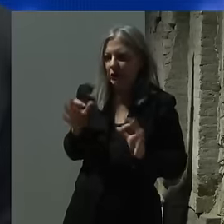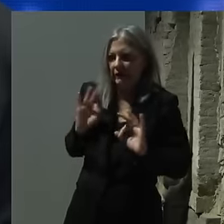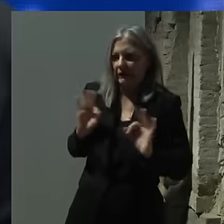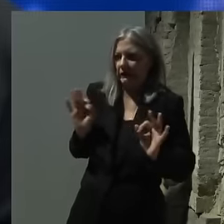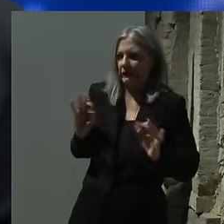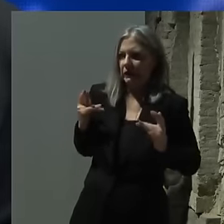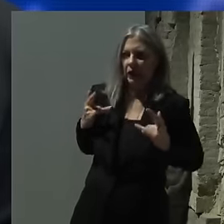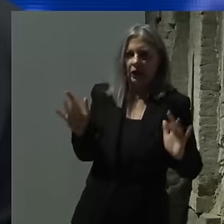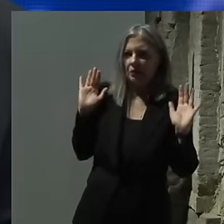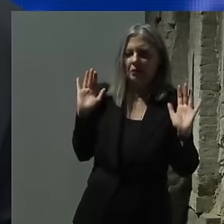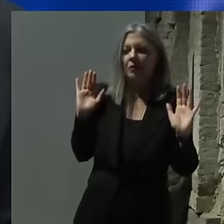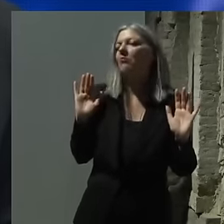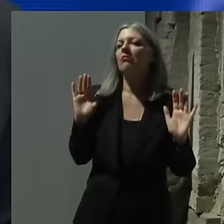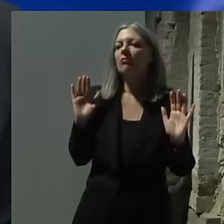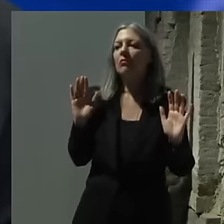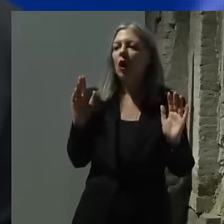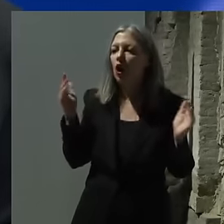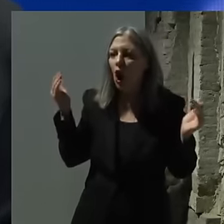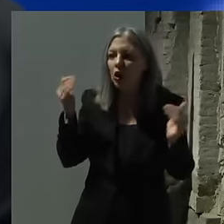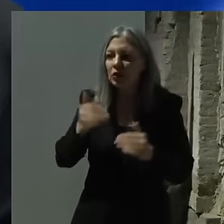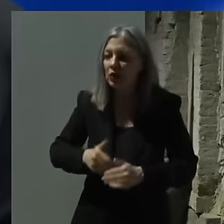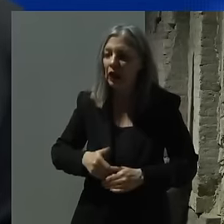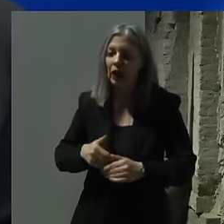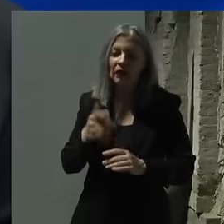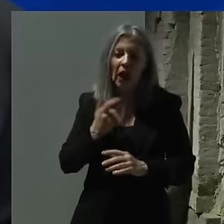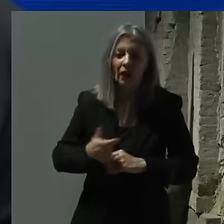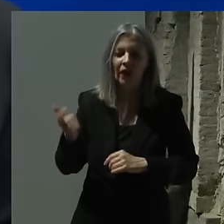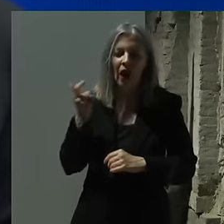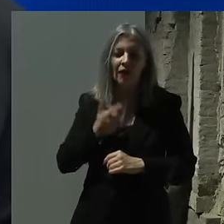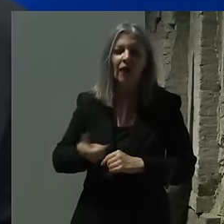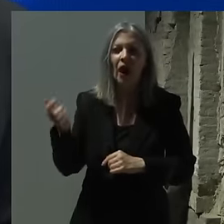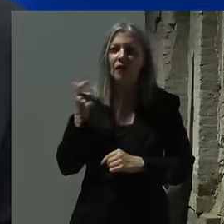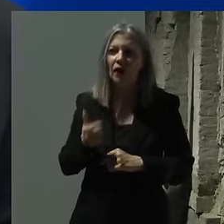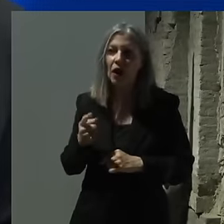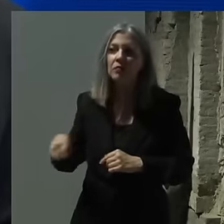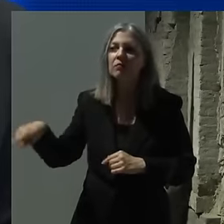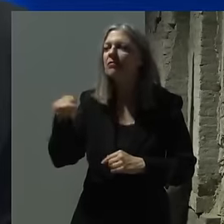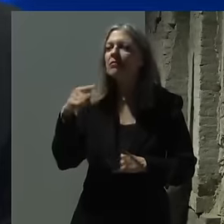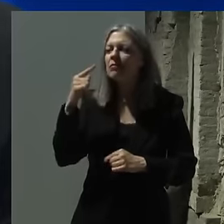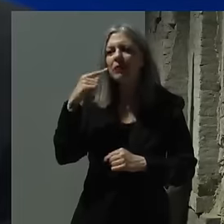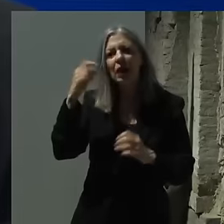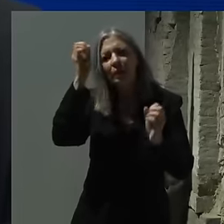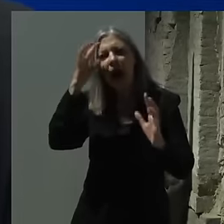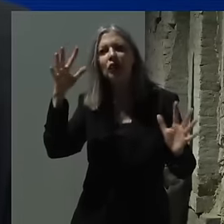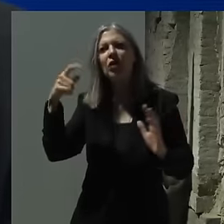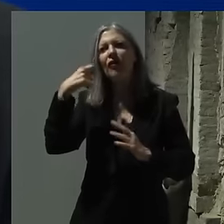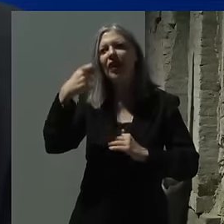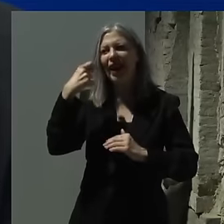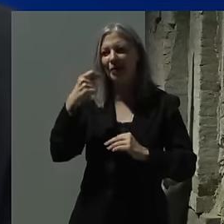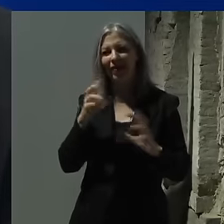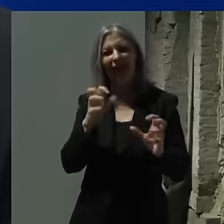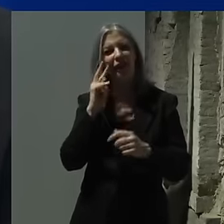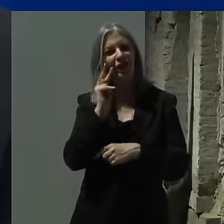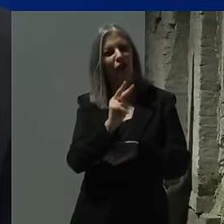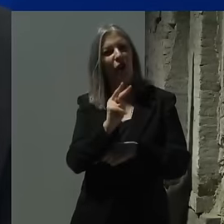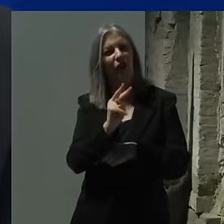nulla? E questo tutta la notte. Non so se abbiamo presente quei classici film che fanno in televisione alle volte,